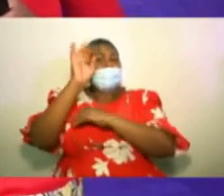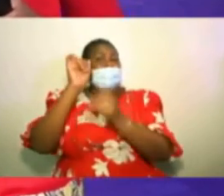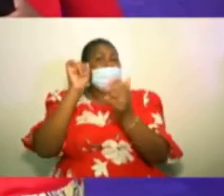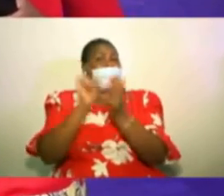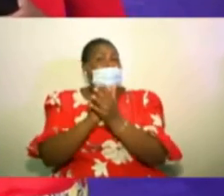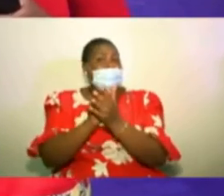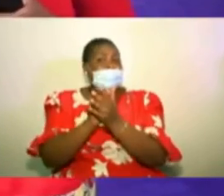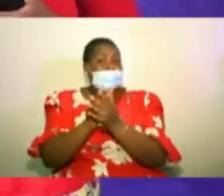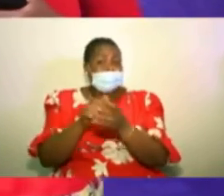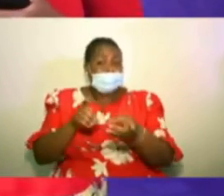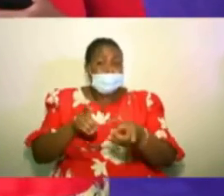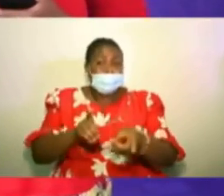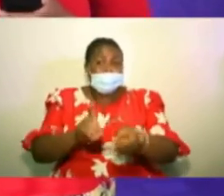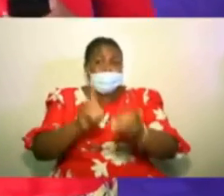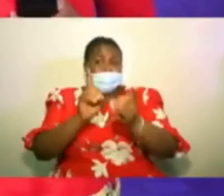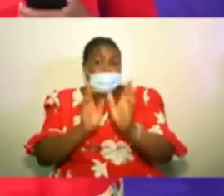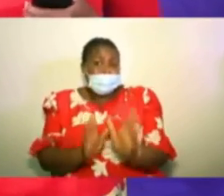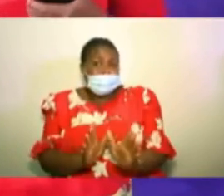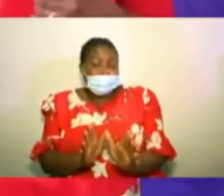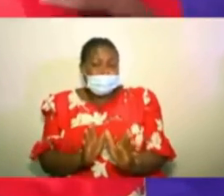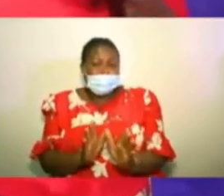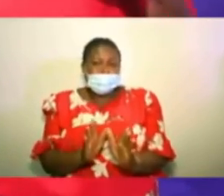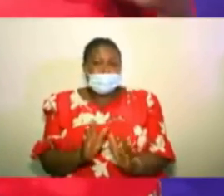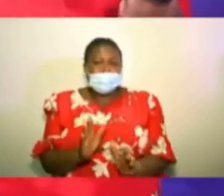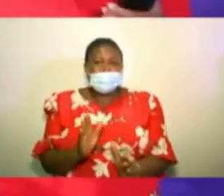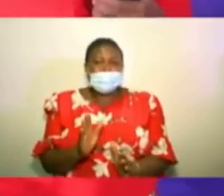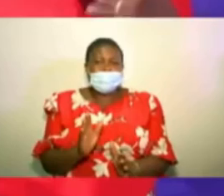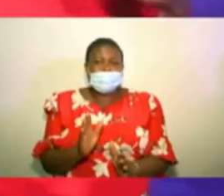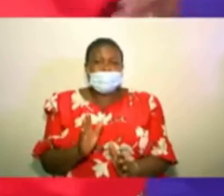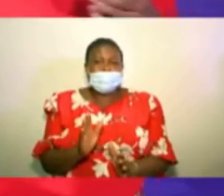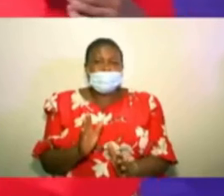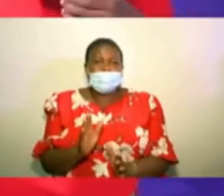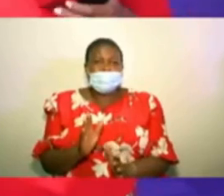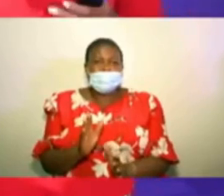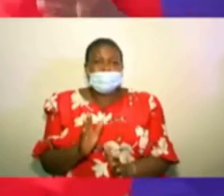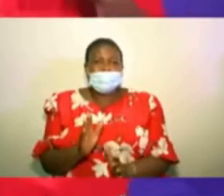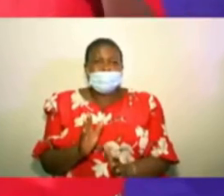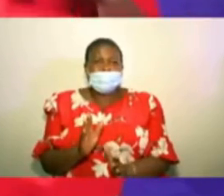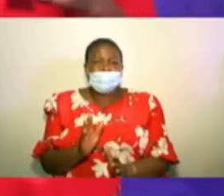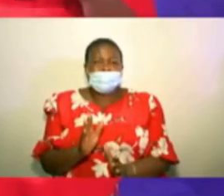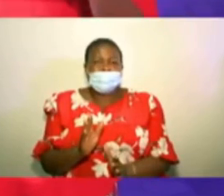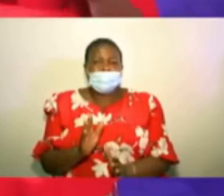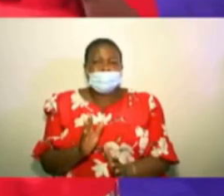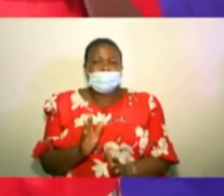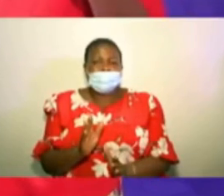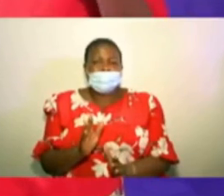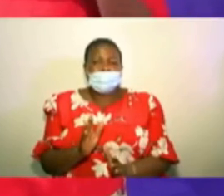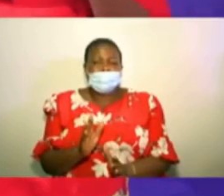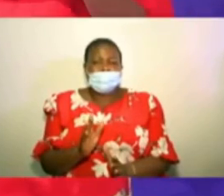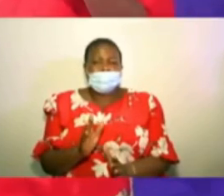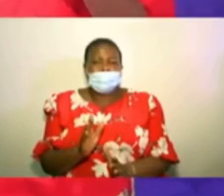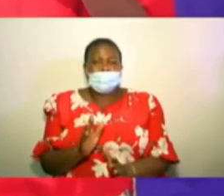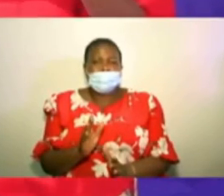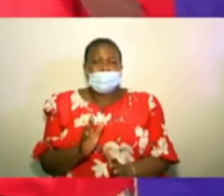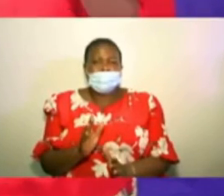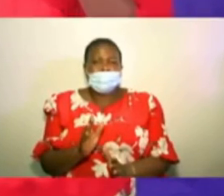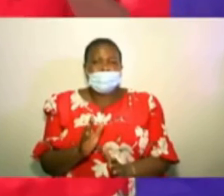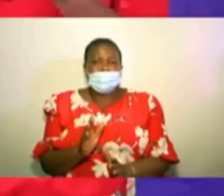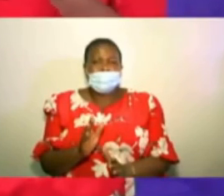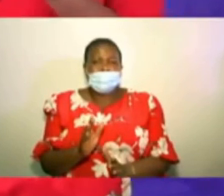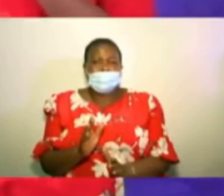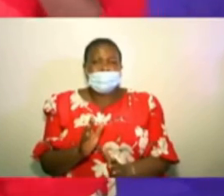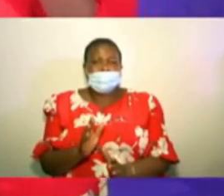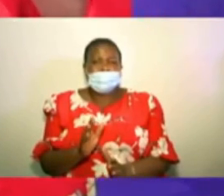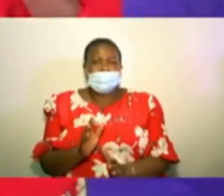well connected to the powers that be. Et donc j'avais dit que j'étais content de savoir que les disciples n'étaient pas